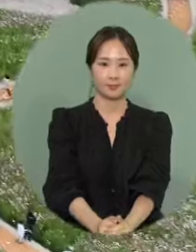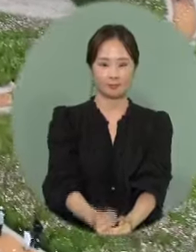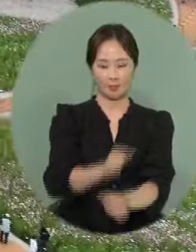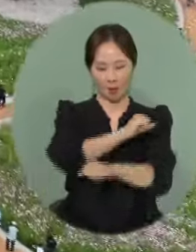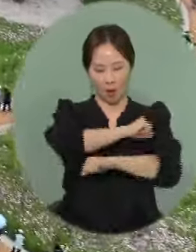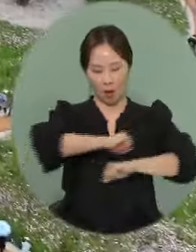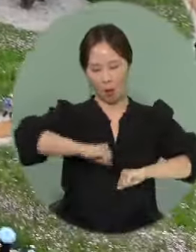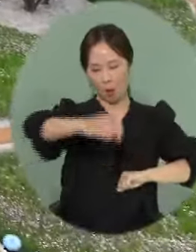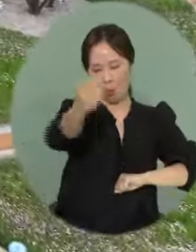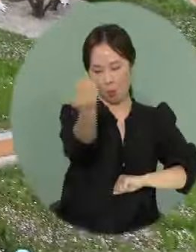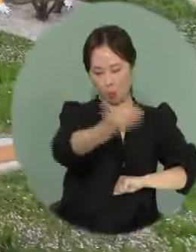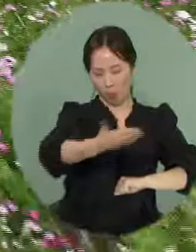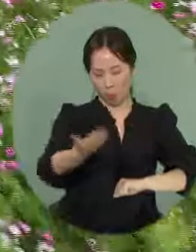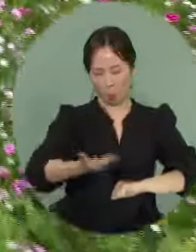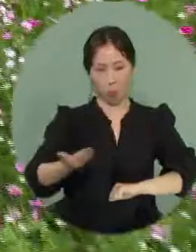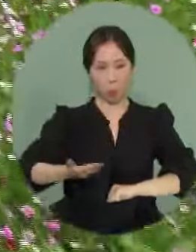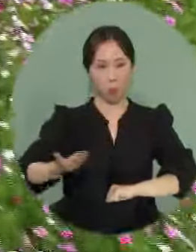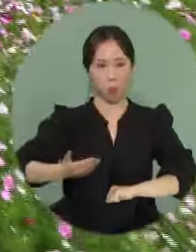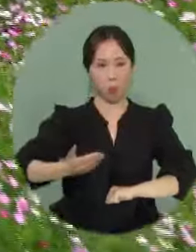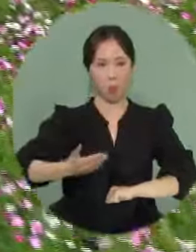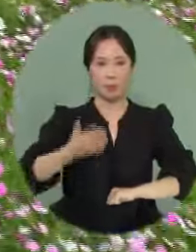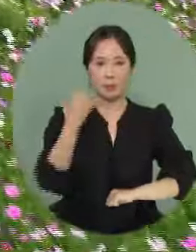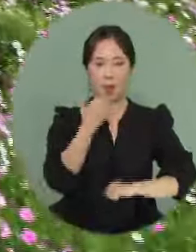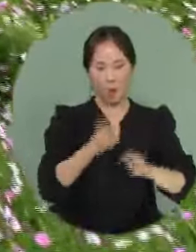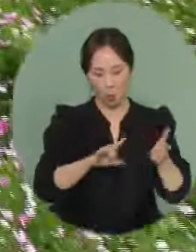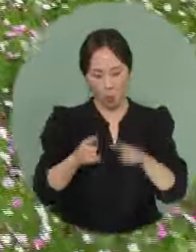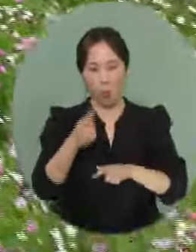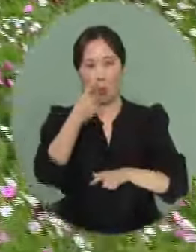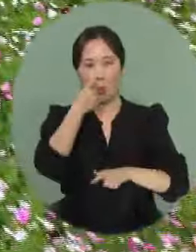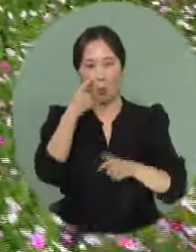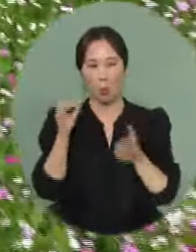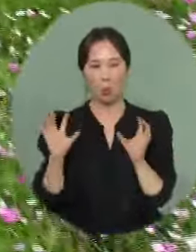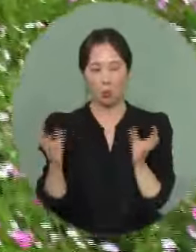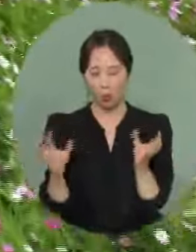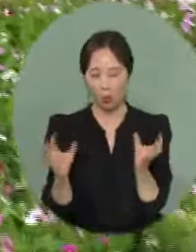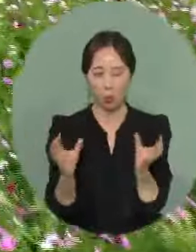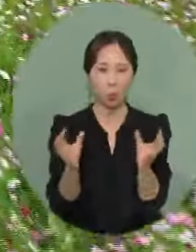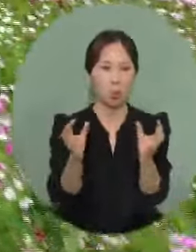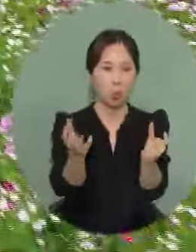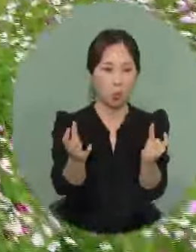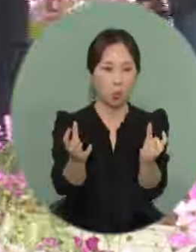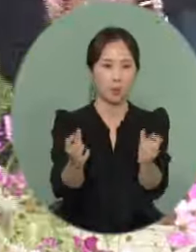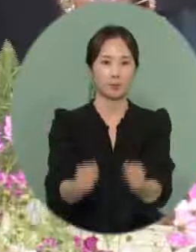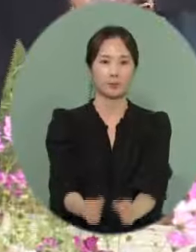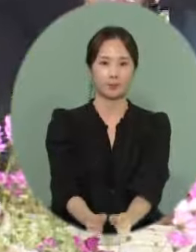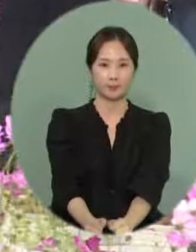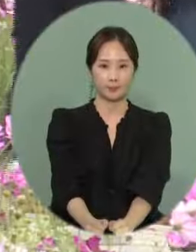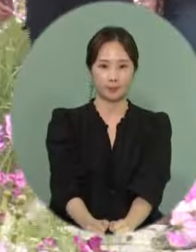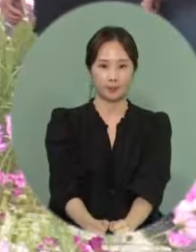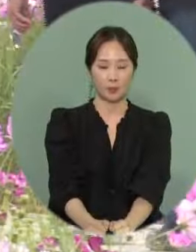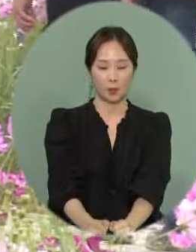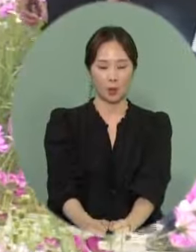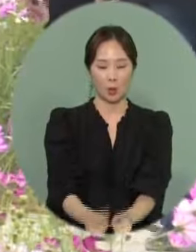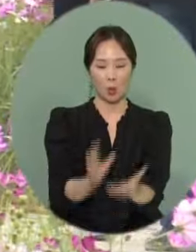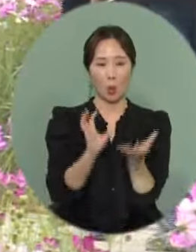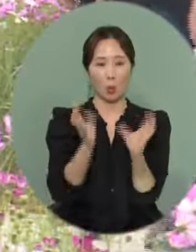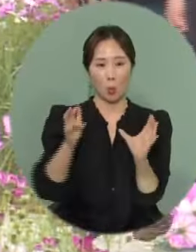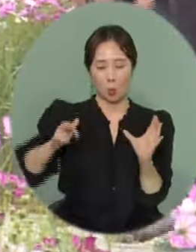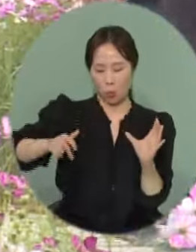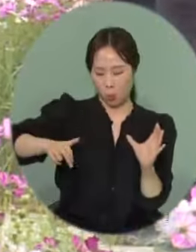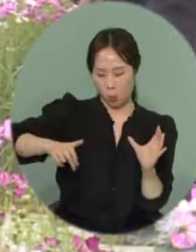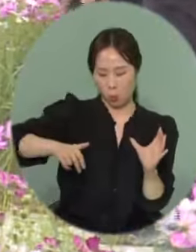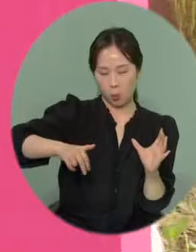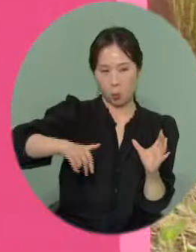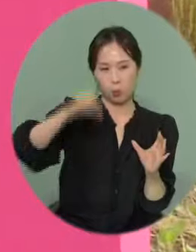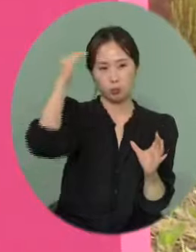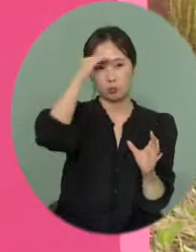드넓은 강변을 따라 형형색색의 코스모스가 화려하게 수놓고 있는 나주 영산강 정원. 꽃 사이를 걸으면서 추억을